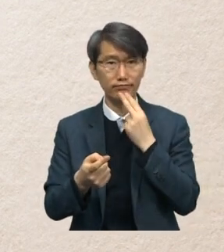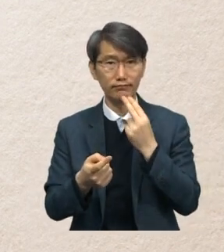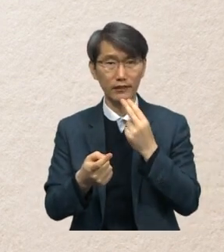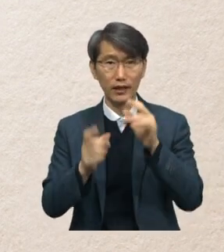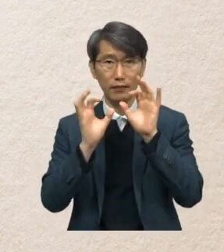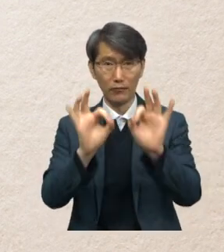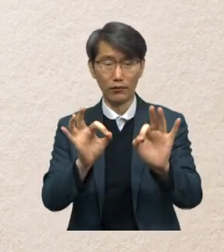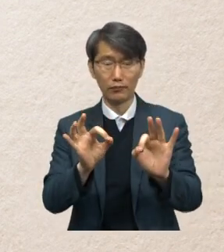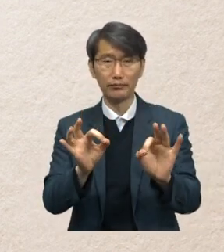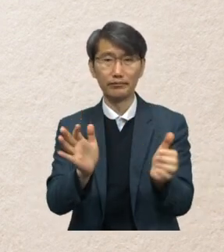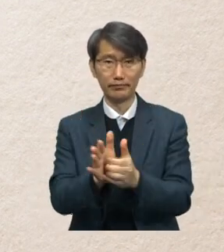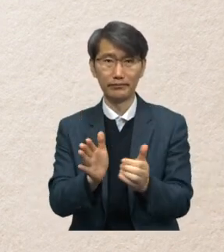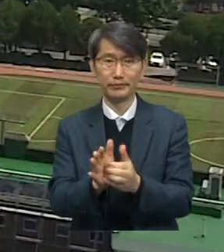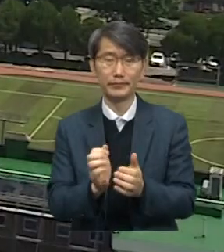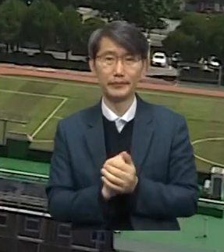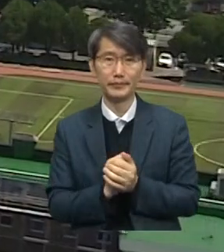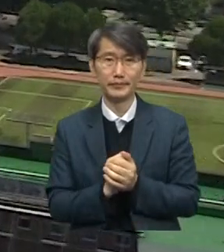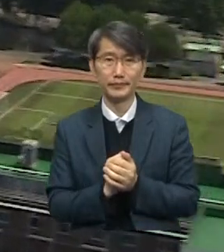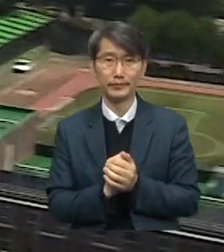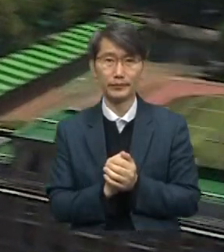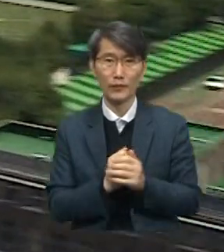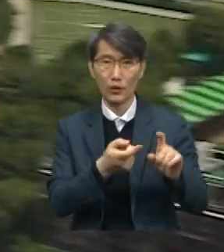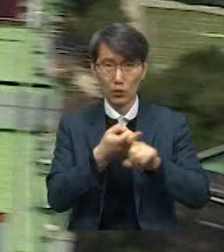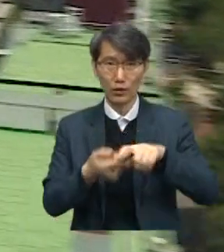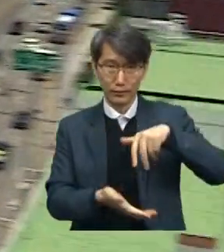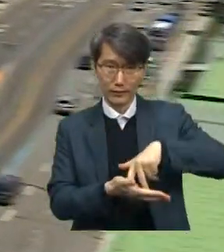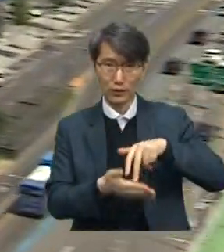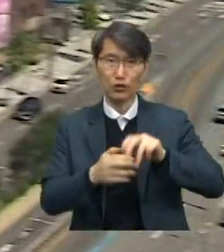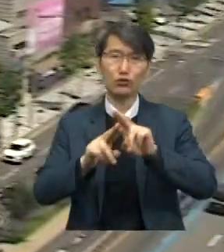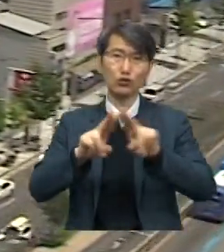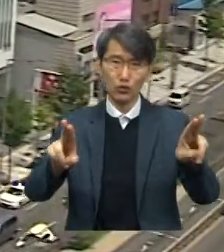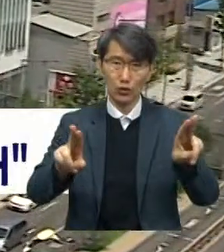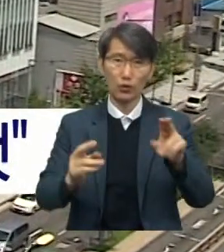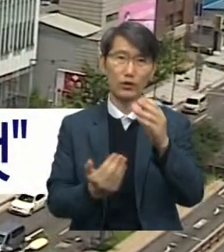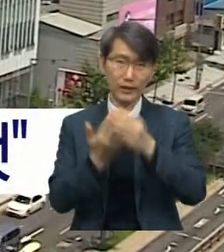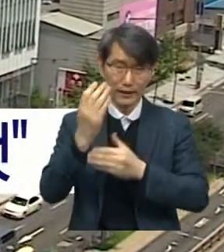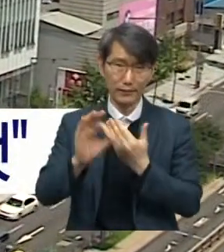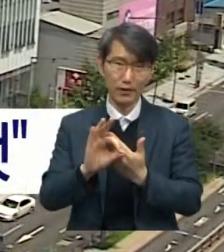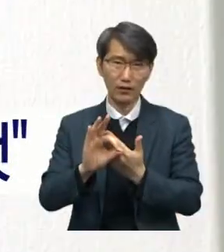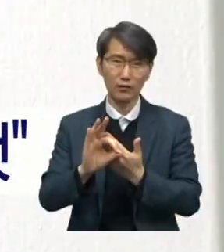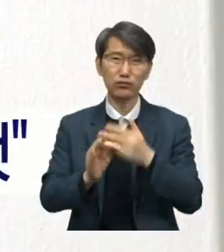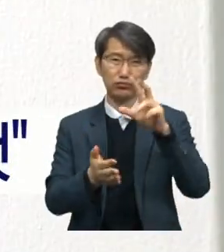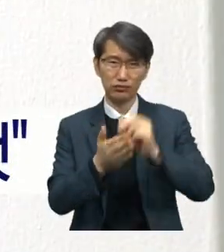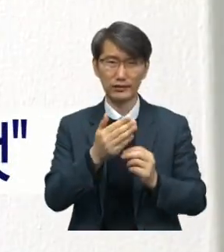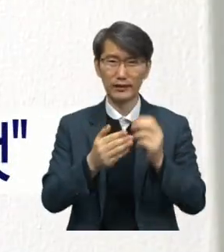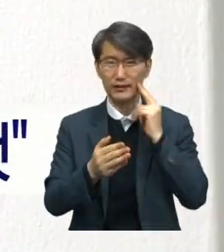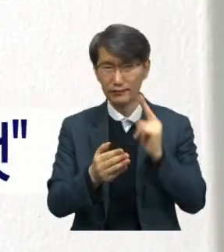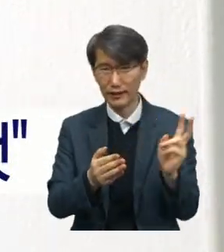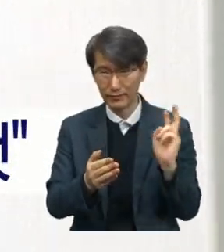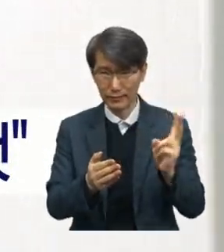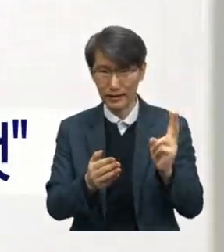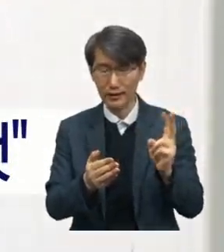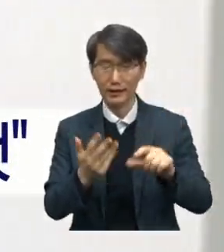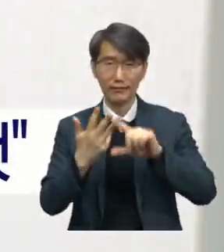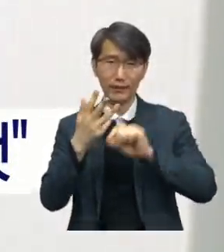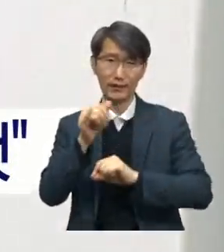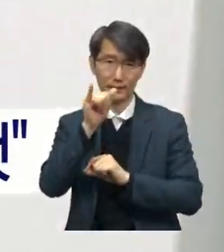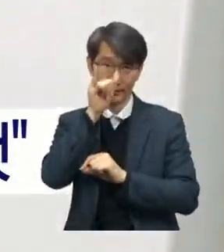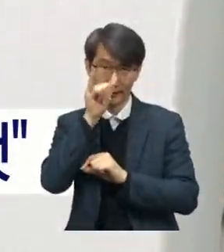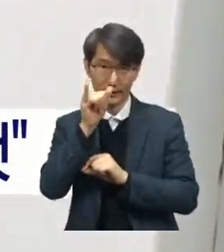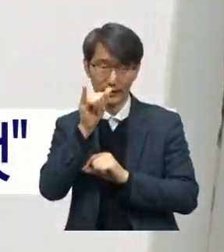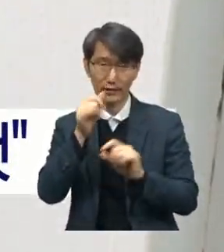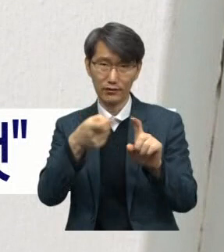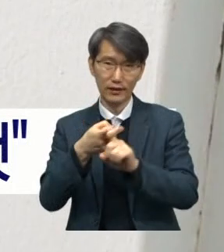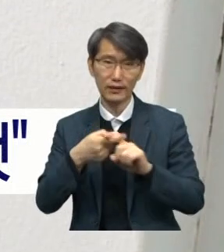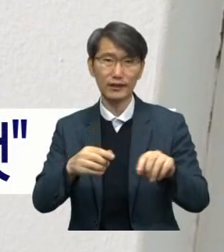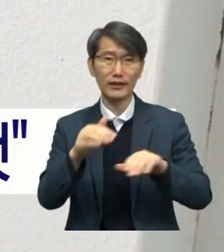것으로 보인다고 적시했습니다 조합측은 취소 처분이 났다면 파장이 컸을 거라며 오는 8월에 있을